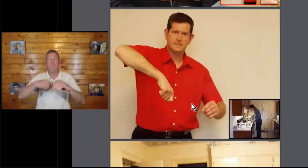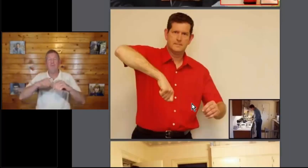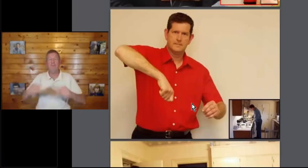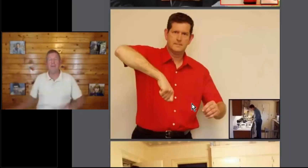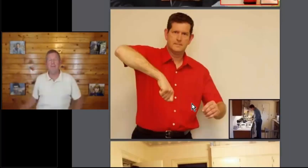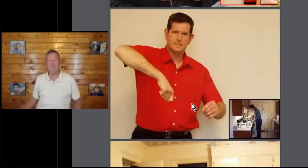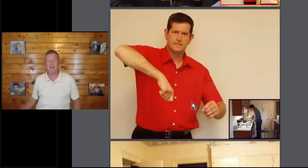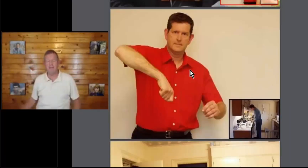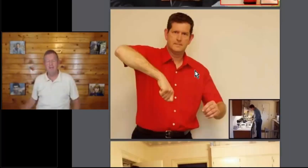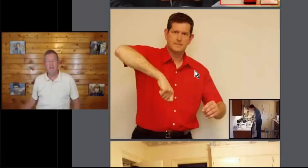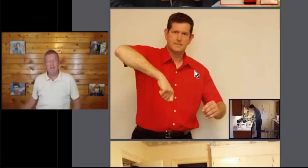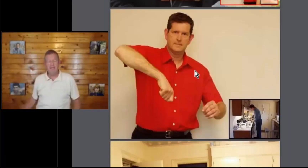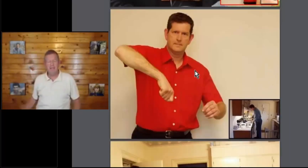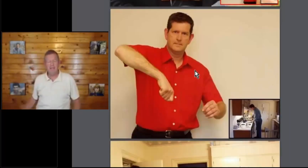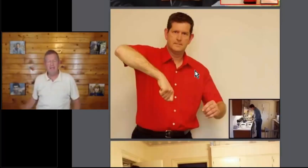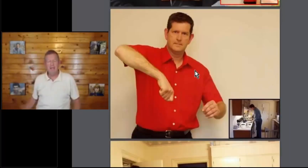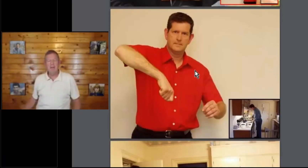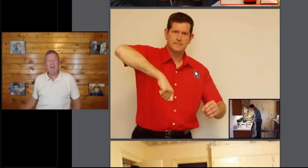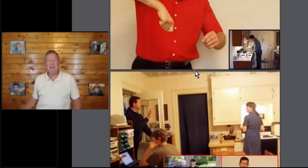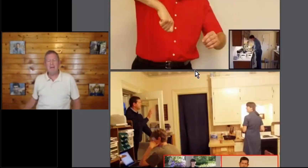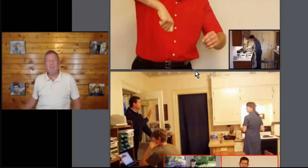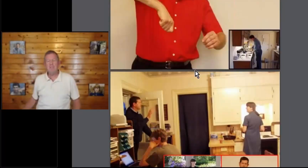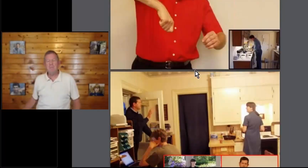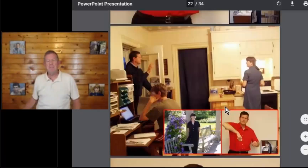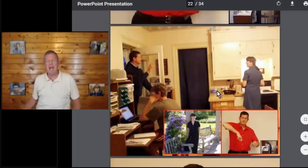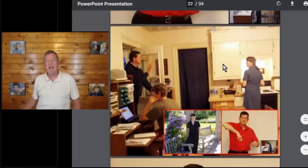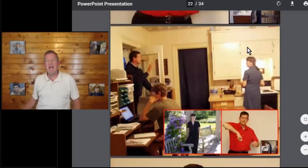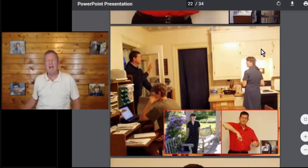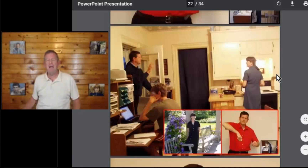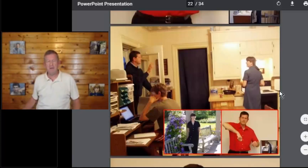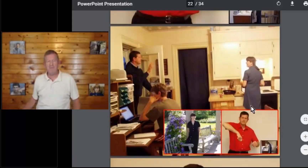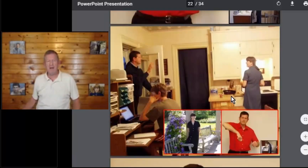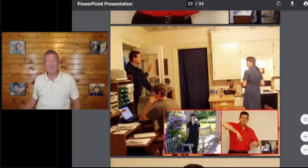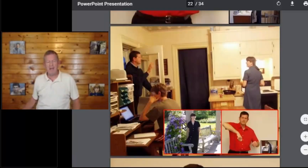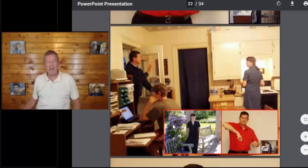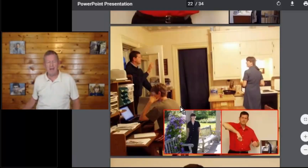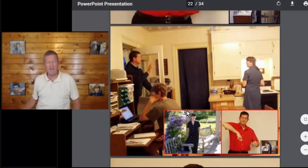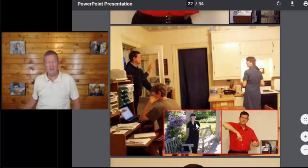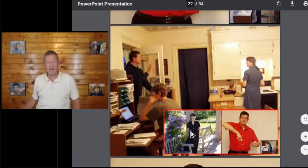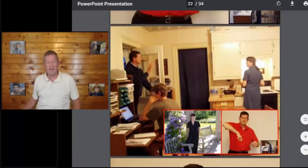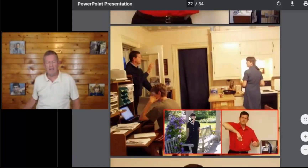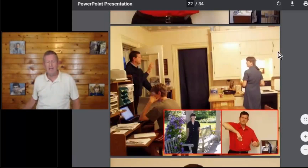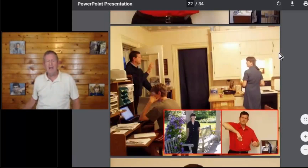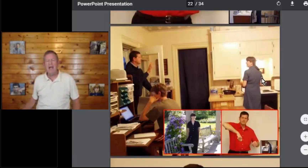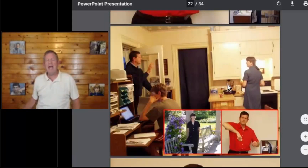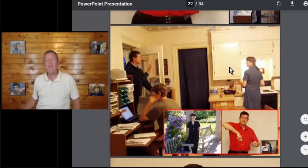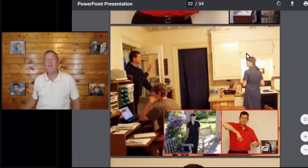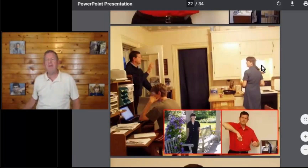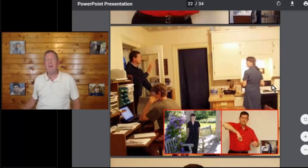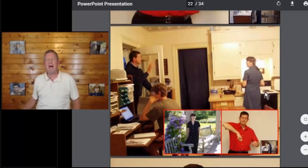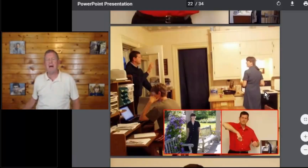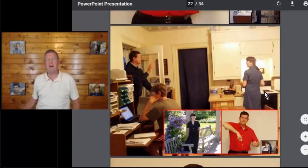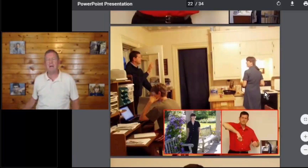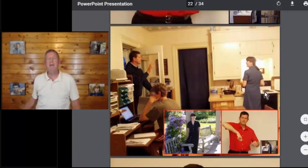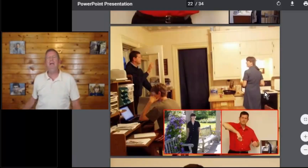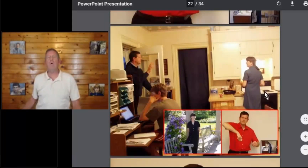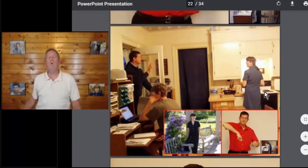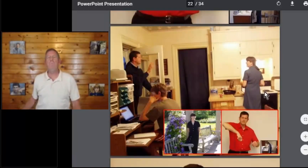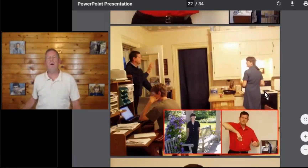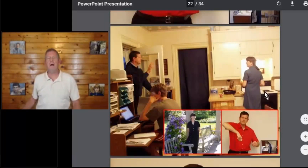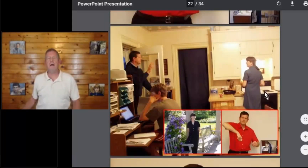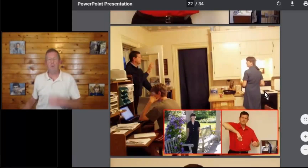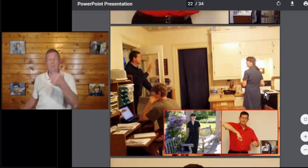les nouveaux verbes. Préparer. Et Madame Nesbitt, elle, ma femme, elle, voilà, elle prépare